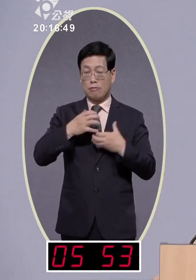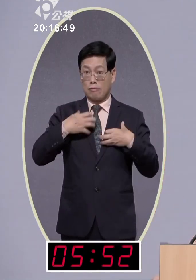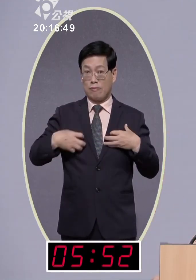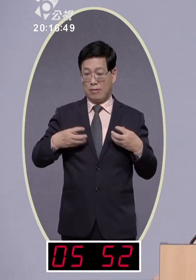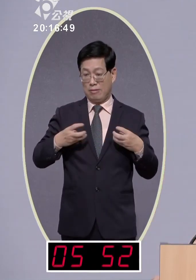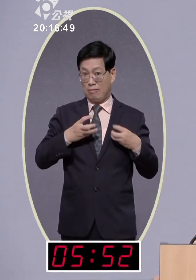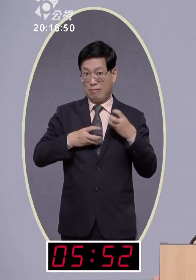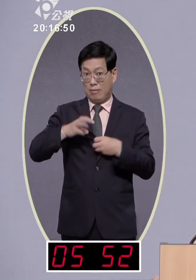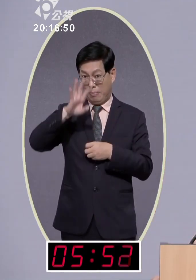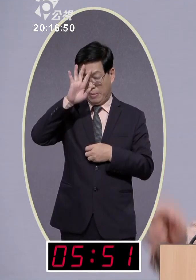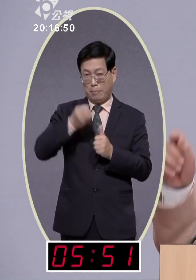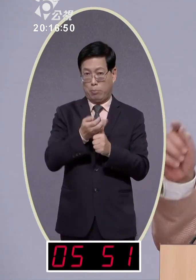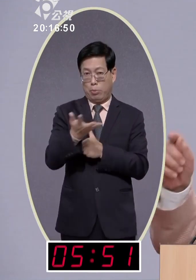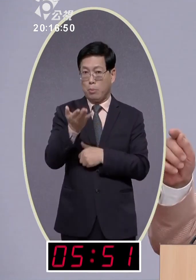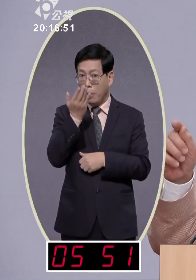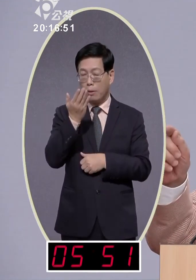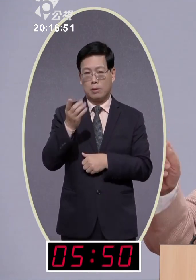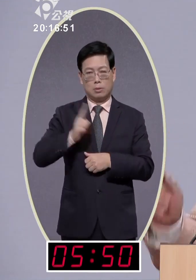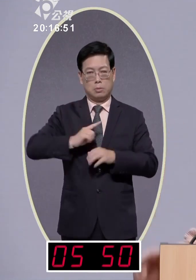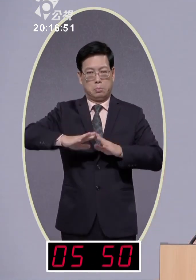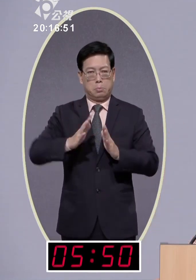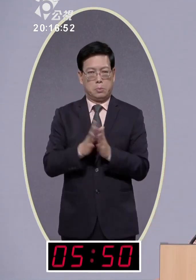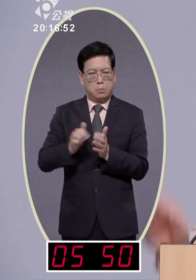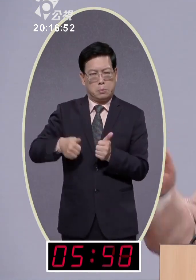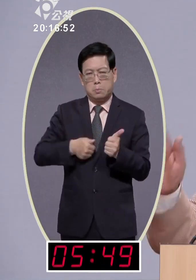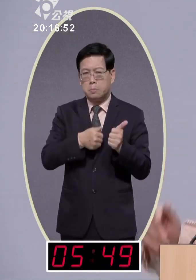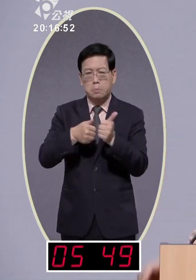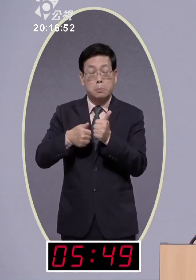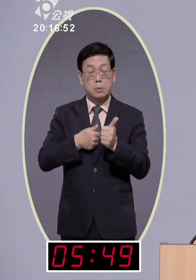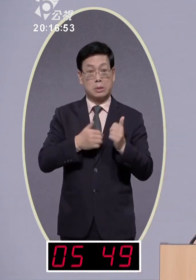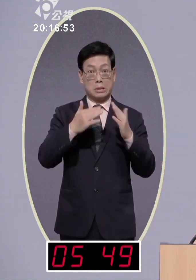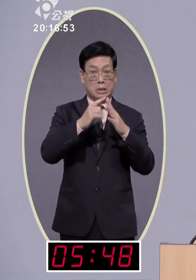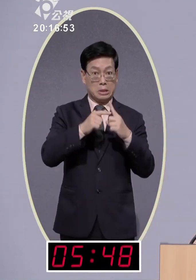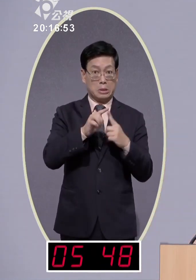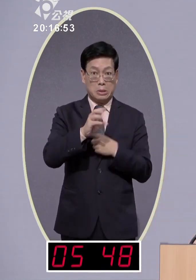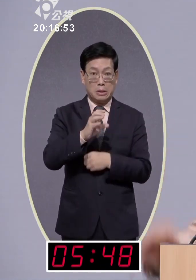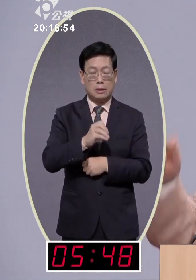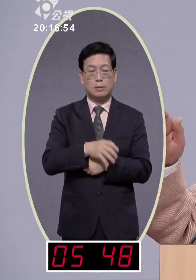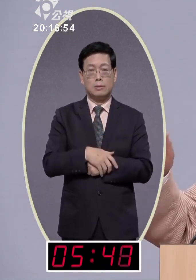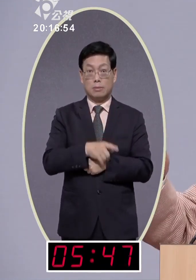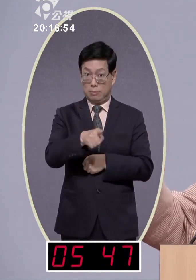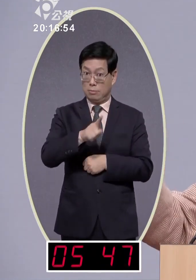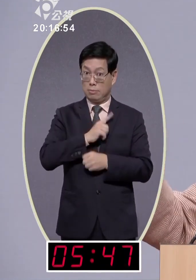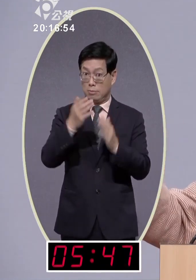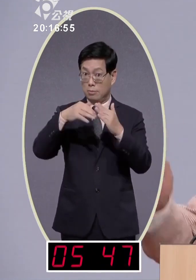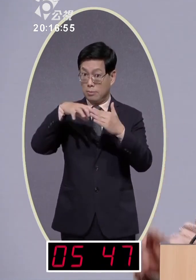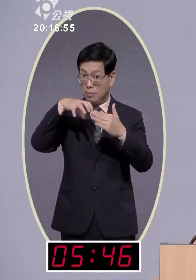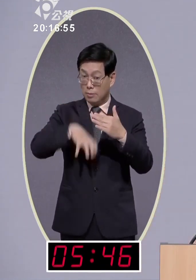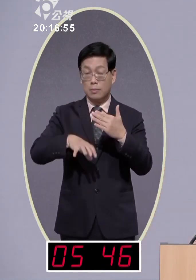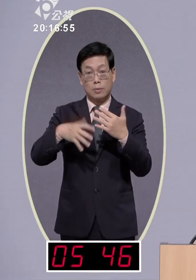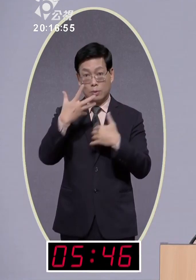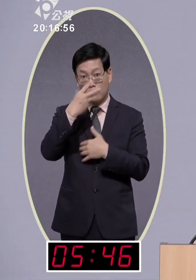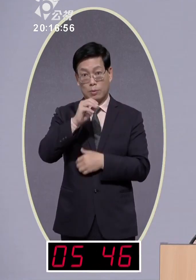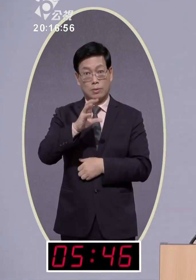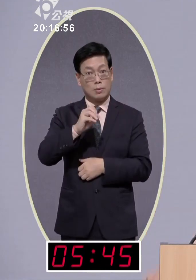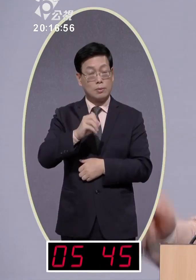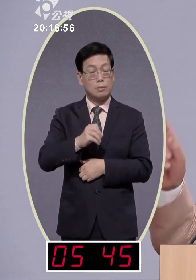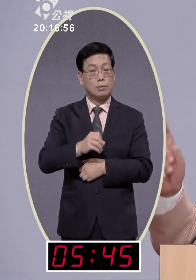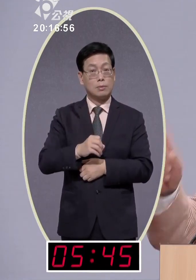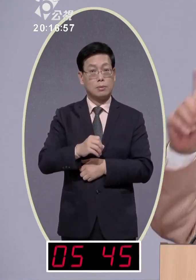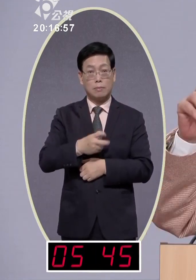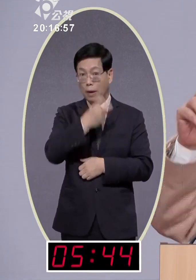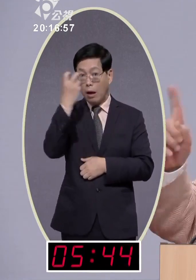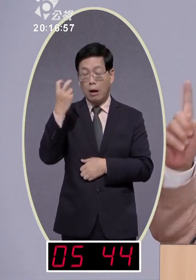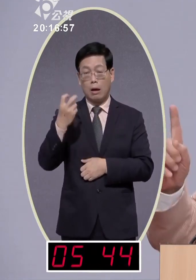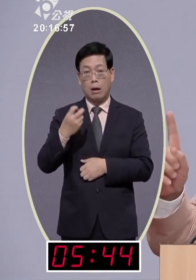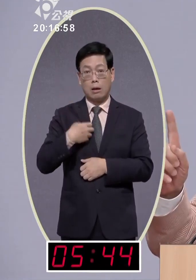核，他马上去继续追踪他的家人有没有，他的学校的同学有没有，结果